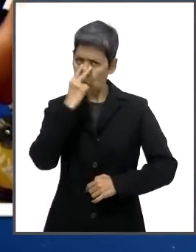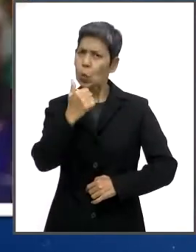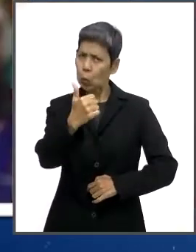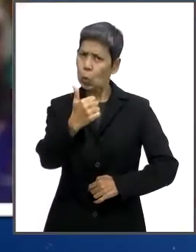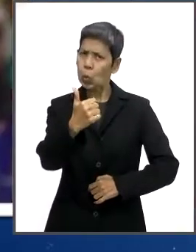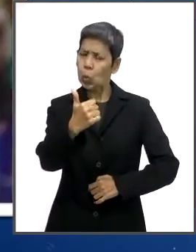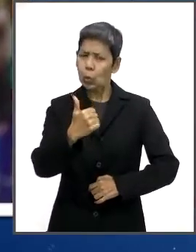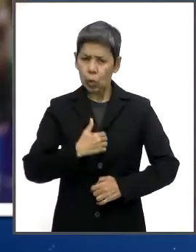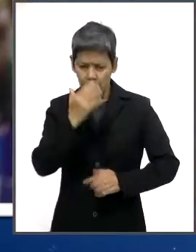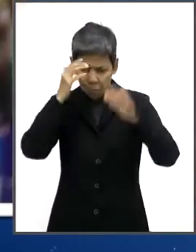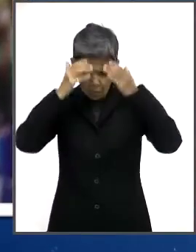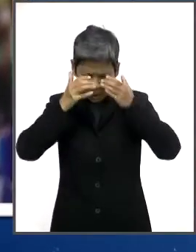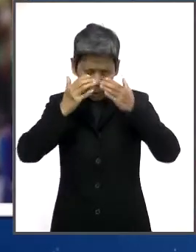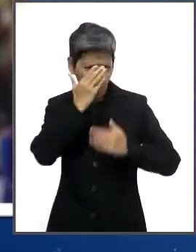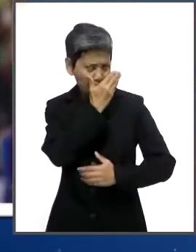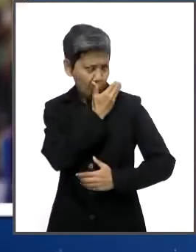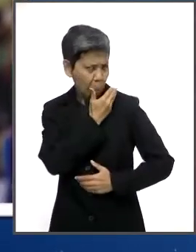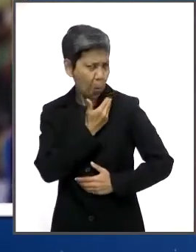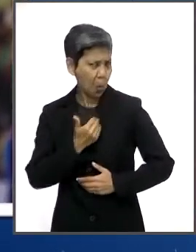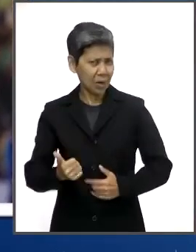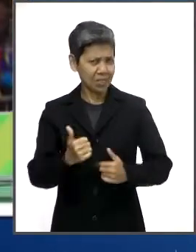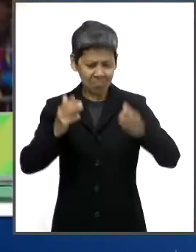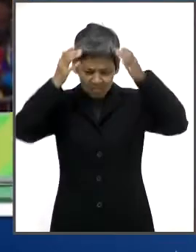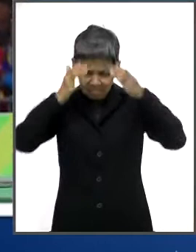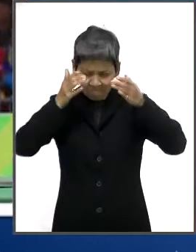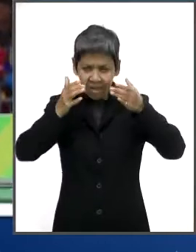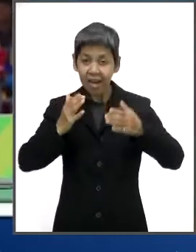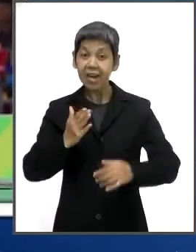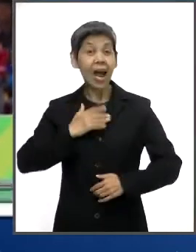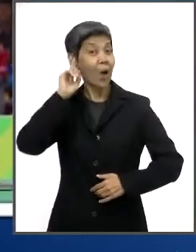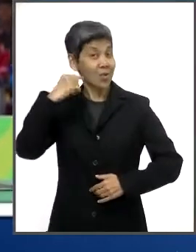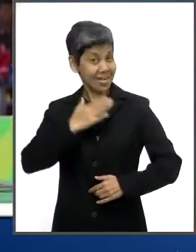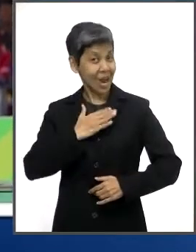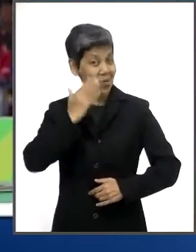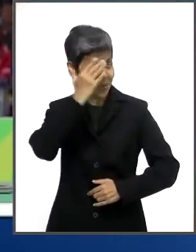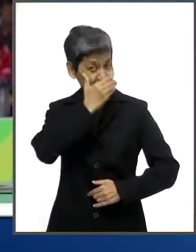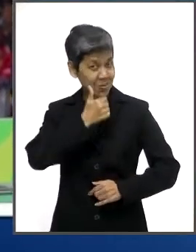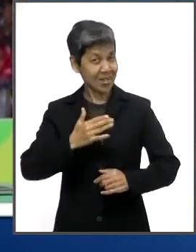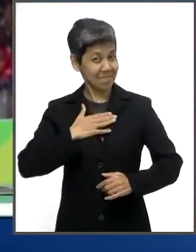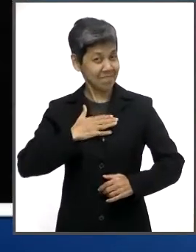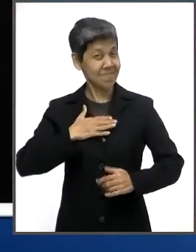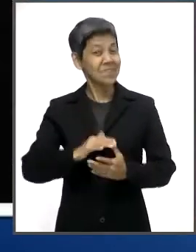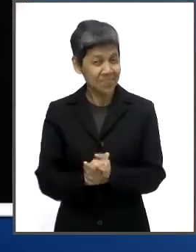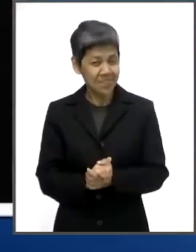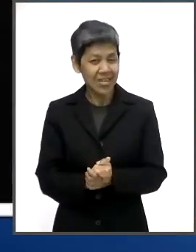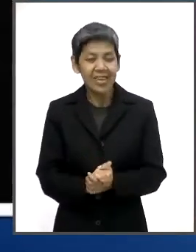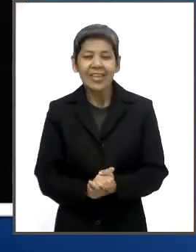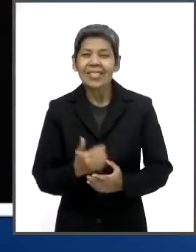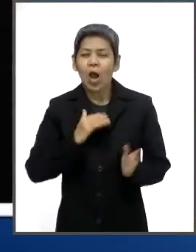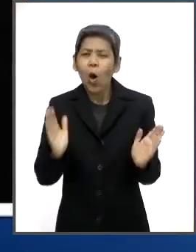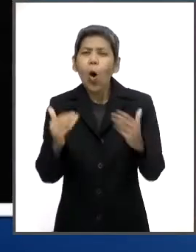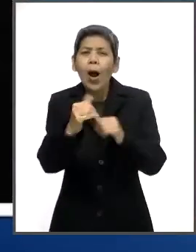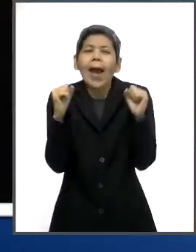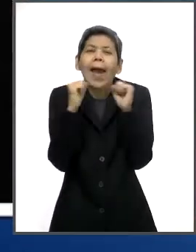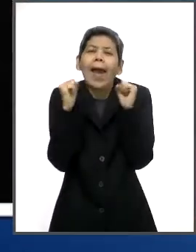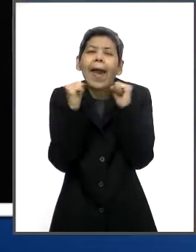น่ห์ค่ะเนื่องจากชุดมันก็สวยนะคะ และที่สำคัญที่สุดเราบุญผู้หญิงสวย อะไรอย่างเงี้ยค่ะ ก็เลยแบบห้องก็จ